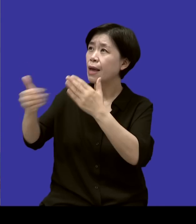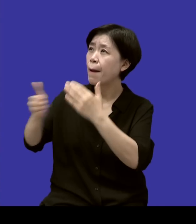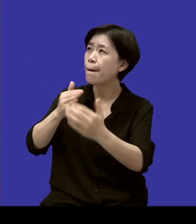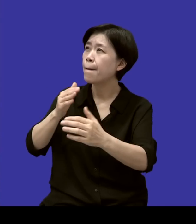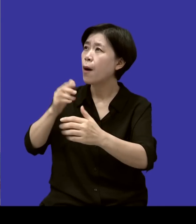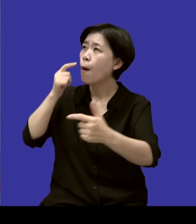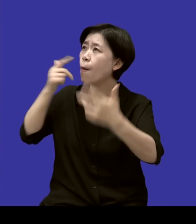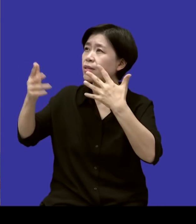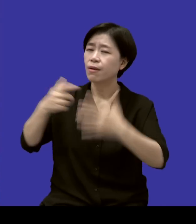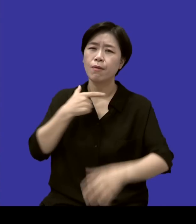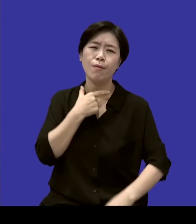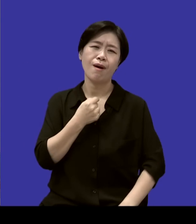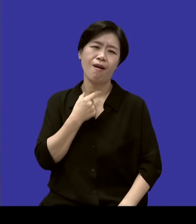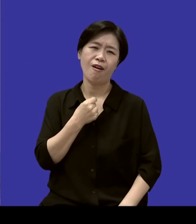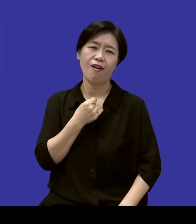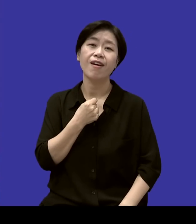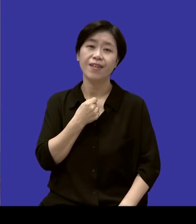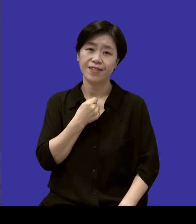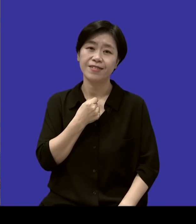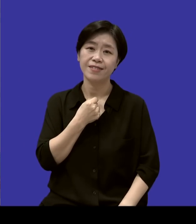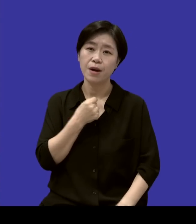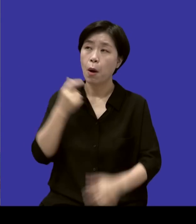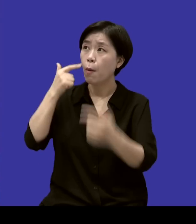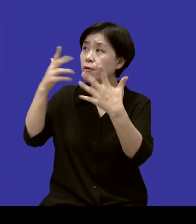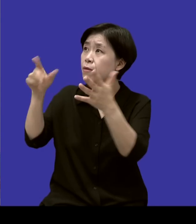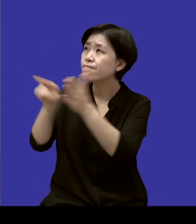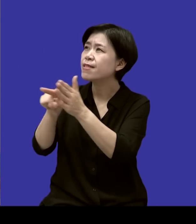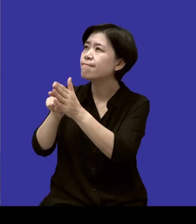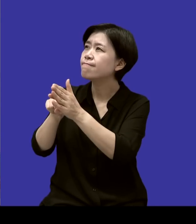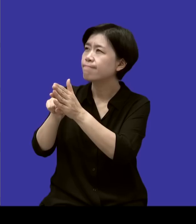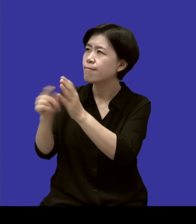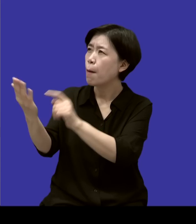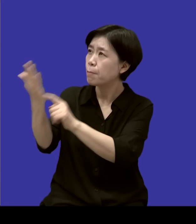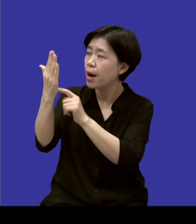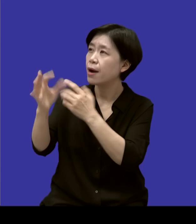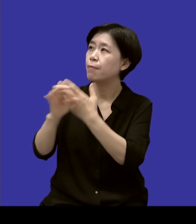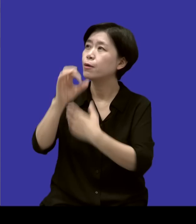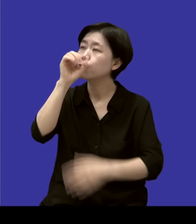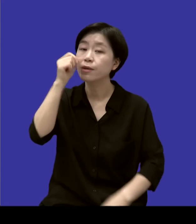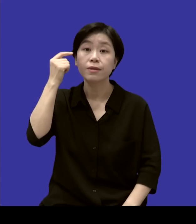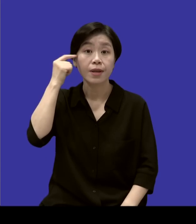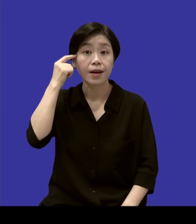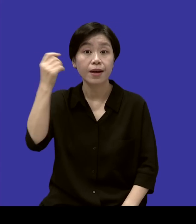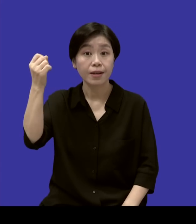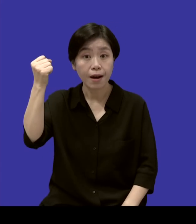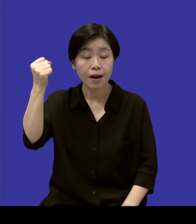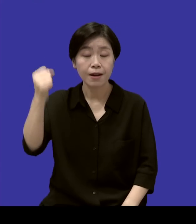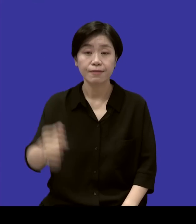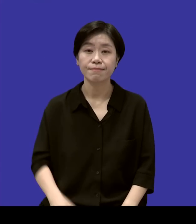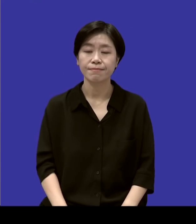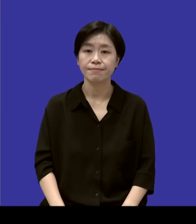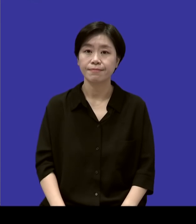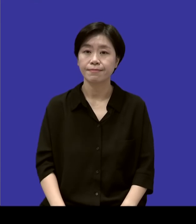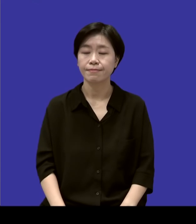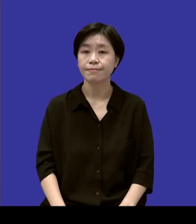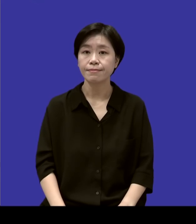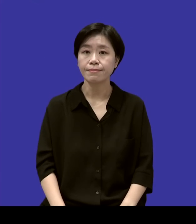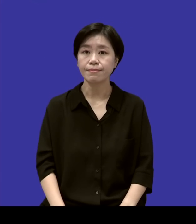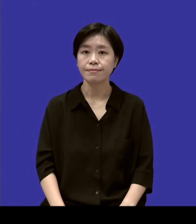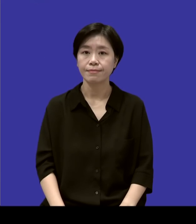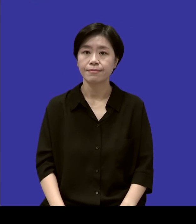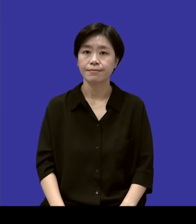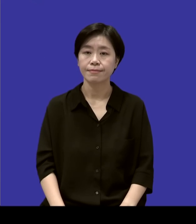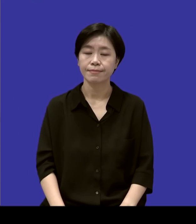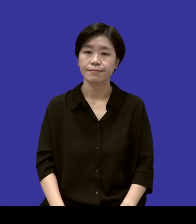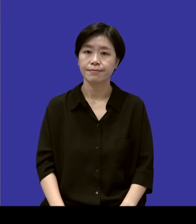없고 뭔가 확신을 받고 싶었던 예. 그러면서 이 갈급이 정말 이 강도가